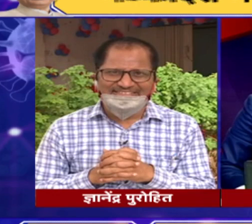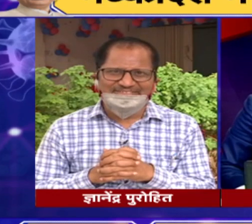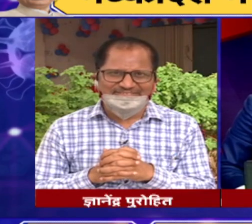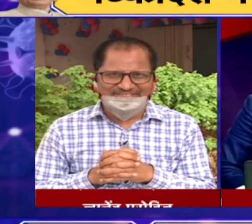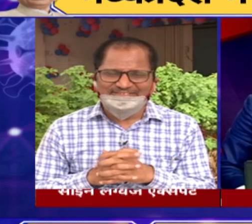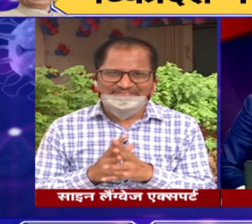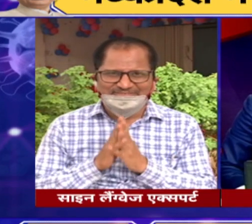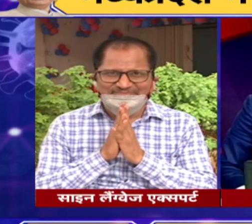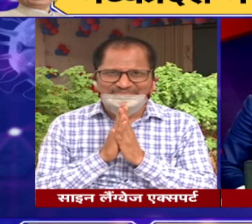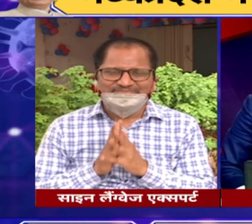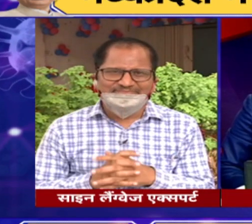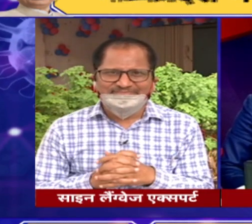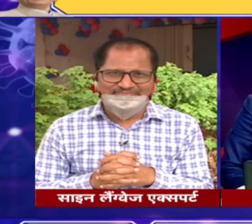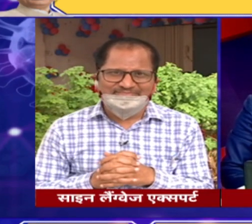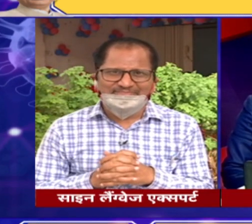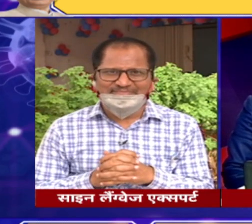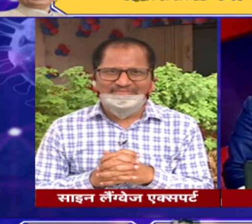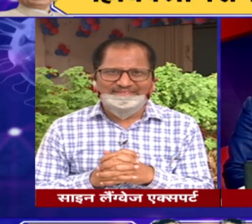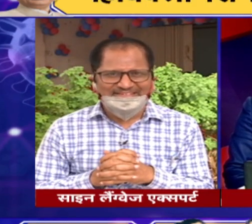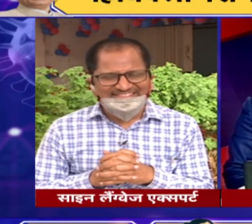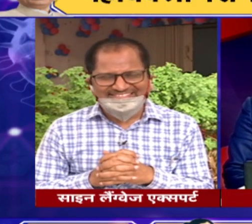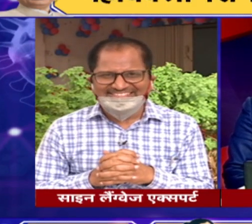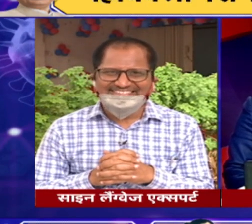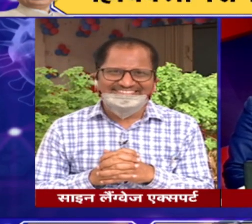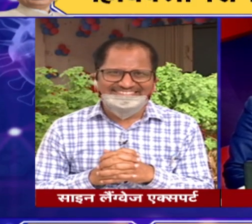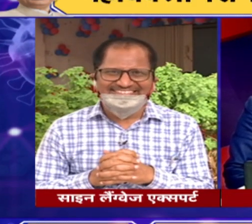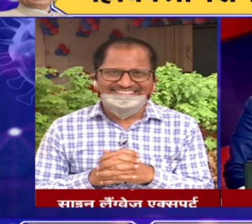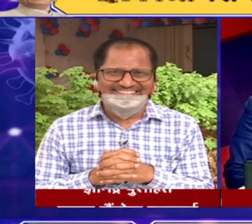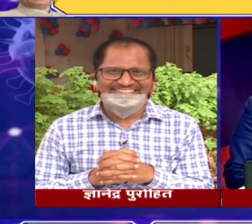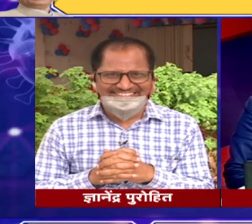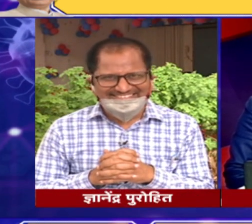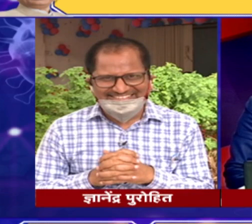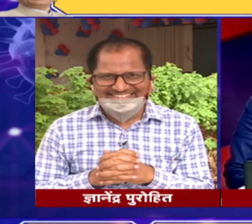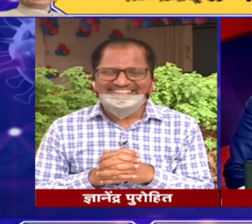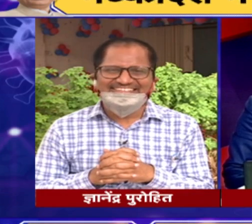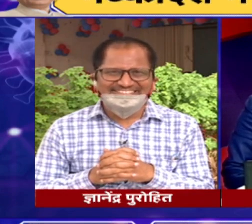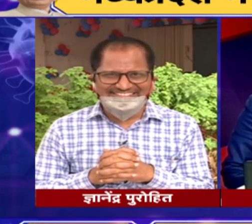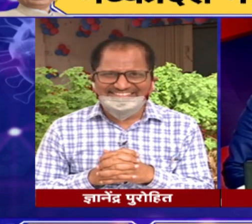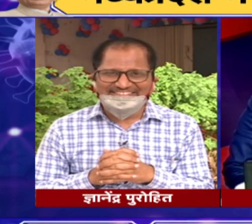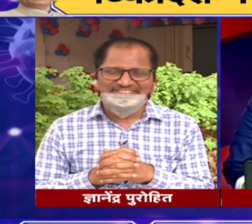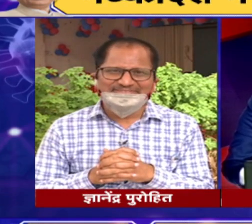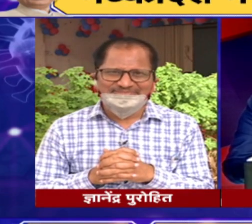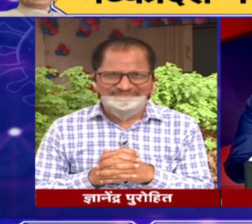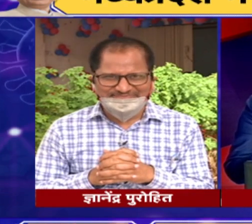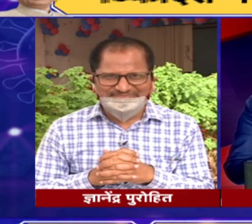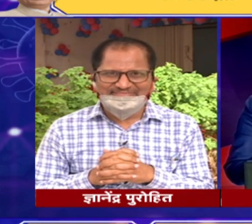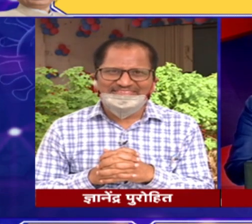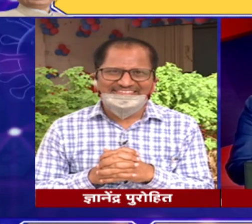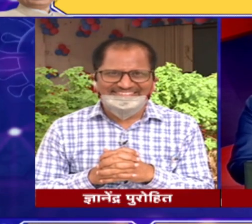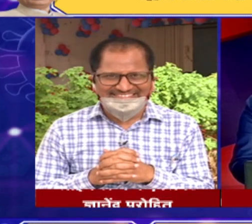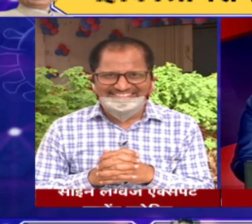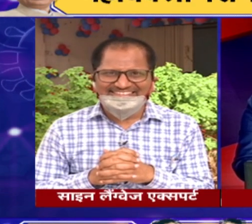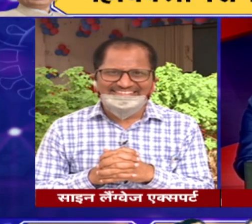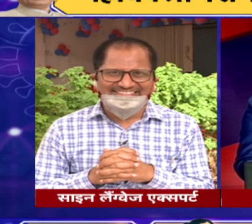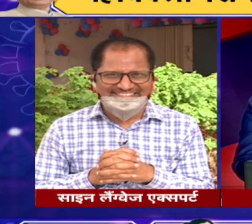आपकी बात पहुंचेगी पंचायत मंत्री जी तक और भरपूर सहयोग मिलेगा इस वैक्सीनेशन अभियान के साथ। बच्चों का भी आप मंत्री जी भी हमारे साथ